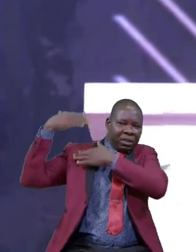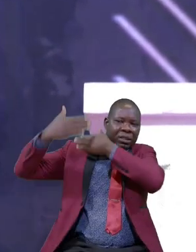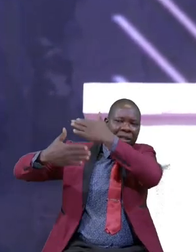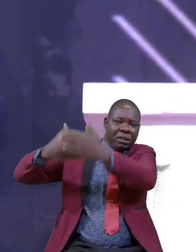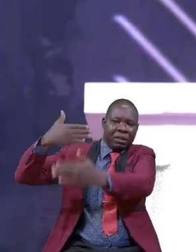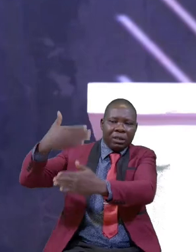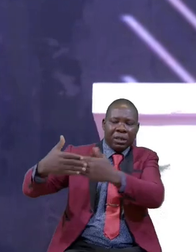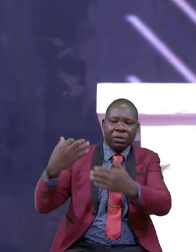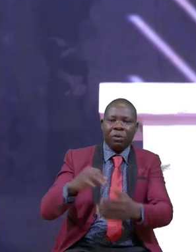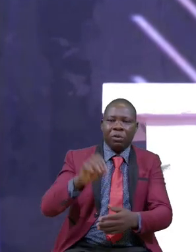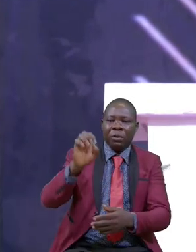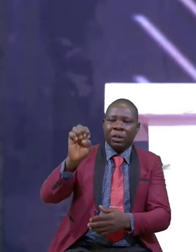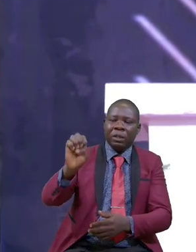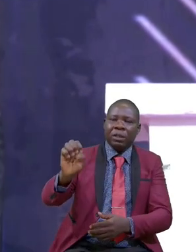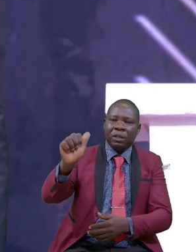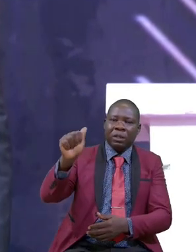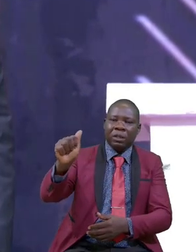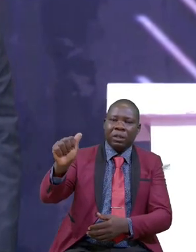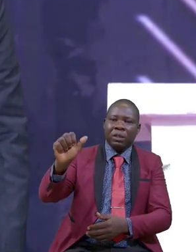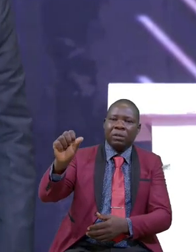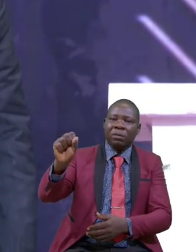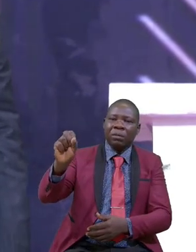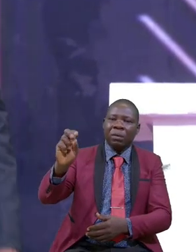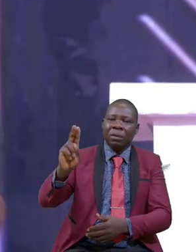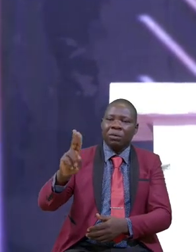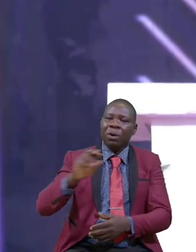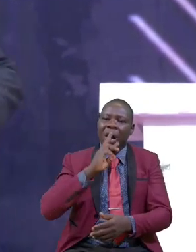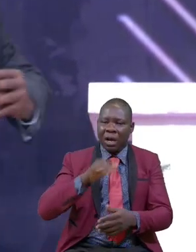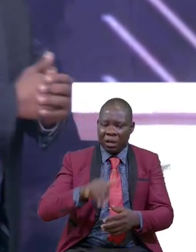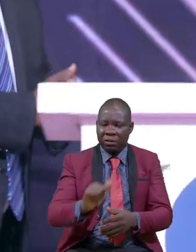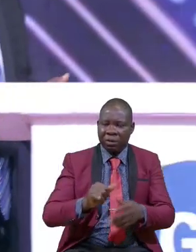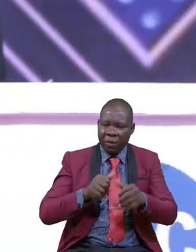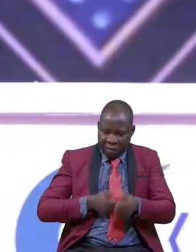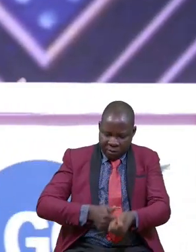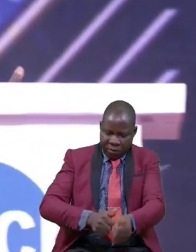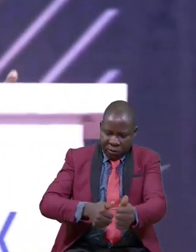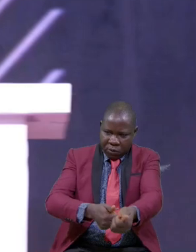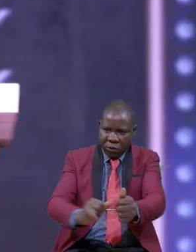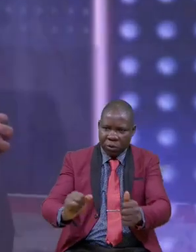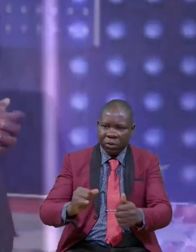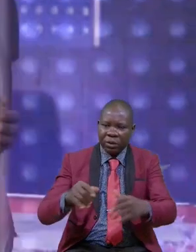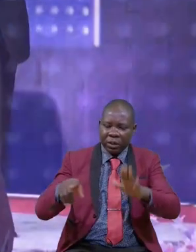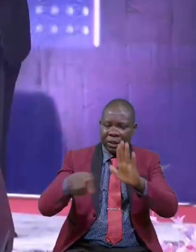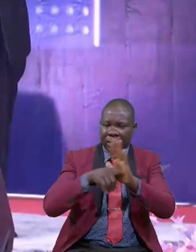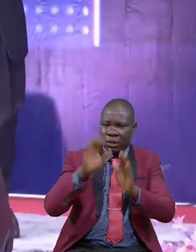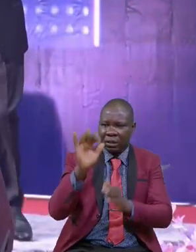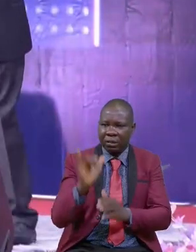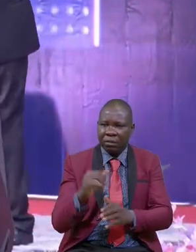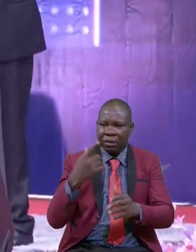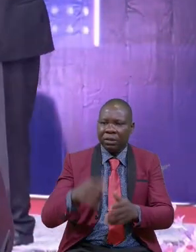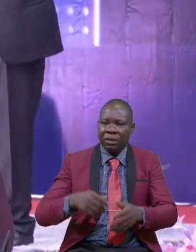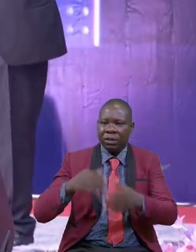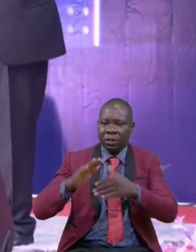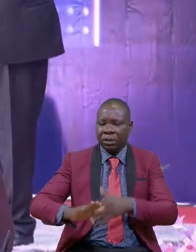still pursuing. Ils poursuivaient toujours négativement les descendants Jacob. De Jacob. That's the kind of ça, c'est le type